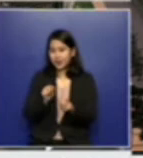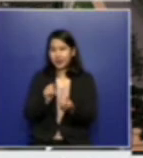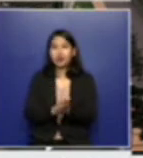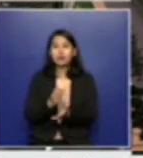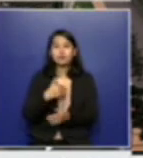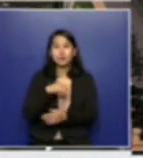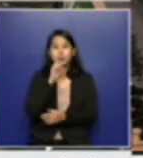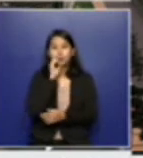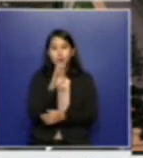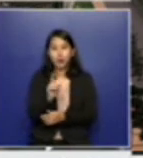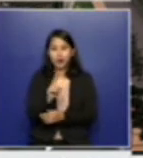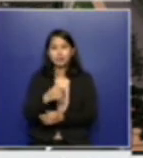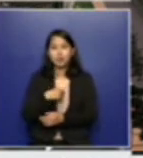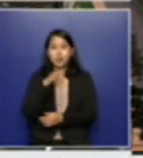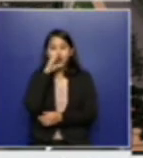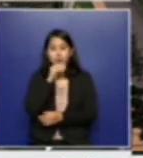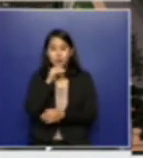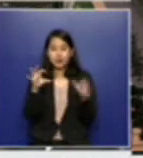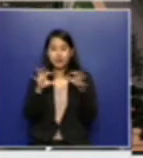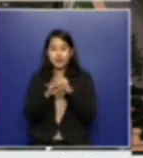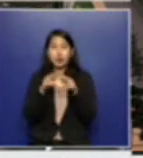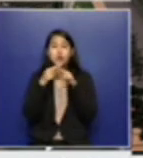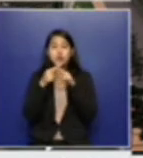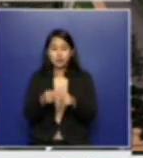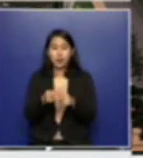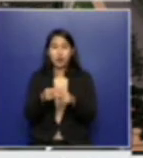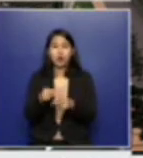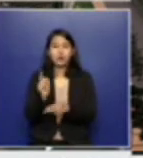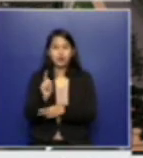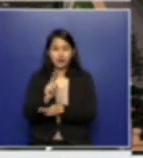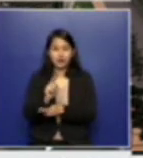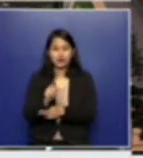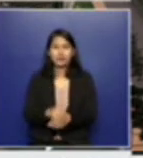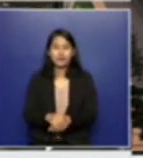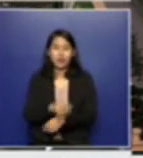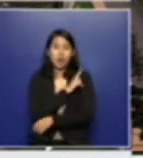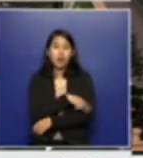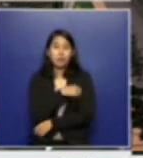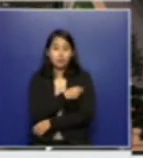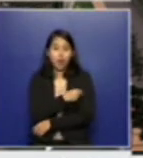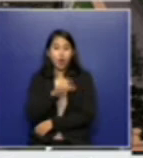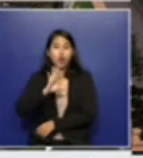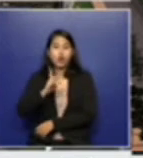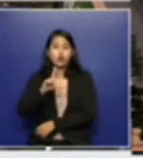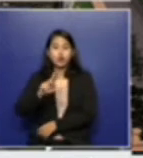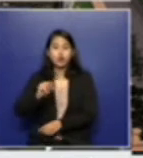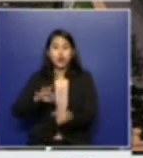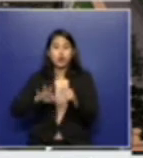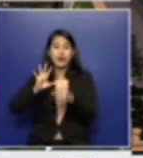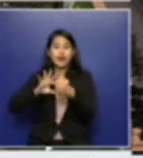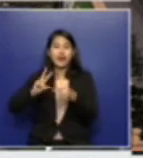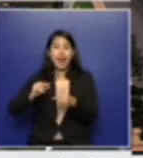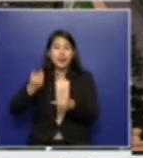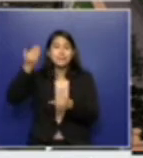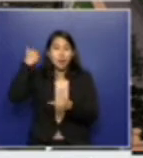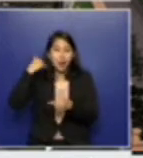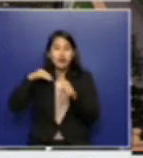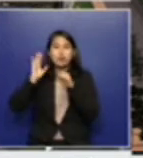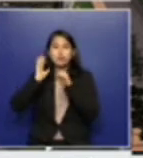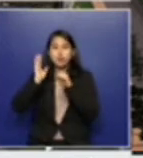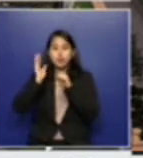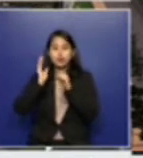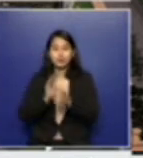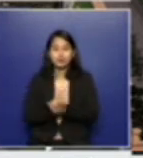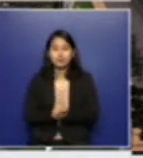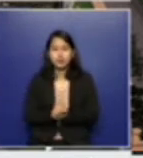รียนว่าจะพูดถึงประเด็นเฉพาะเกี่ยวกับเรื่องที่ท่านคุณหมอชนน่านได้พูดเมื่อวานครับผมดูไปแล้วเนี่ยมันมีเจตน